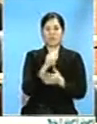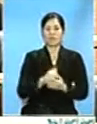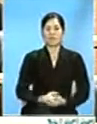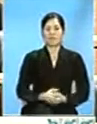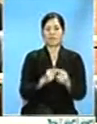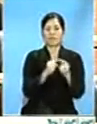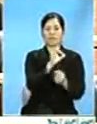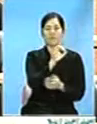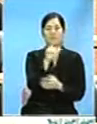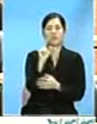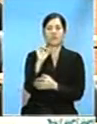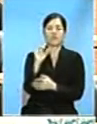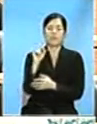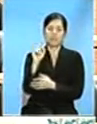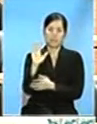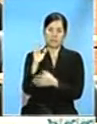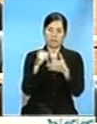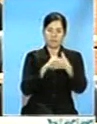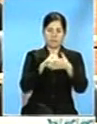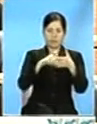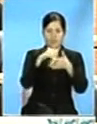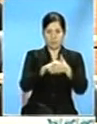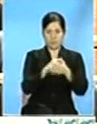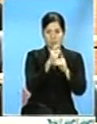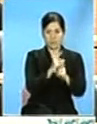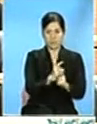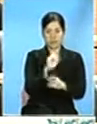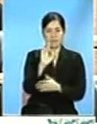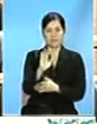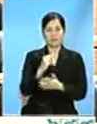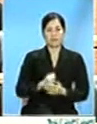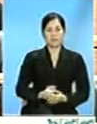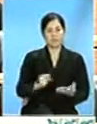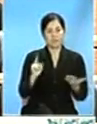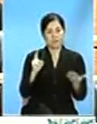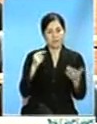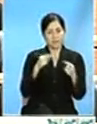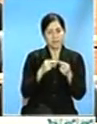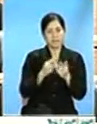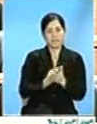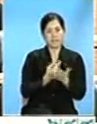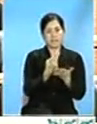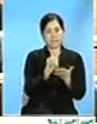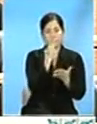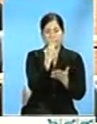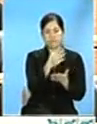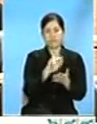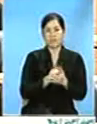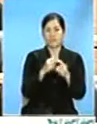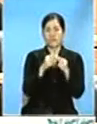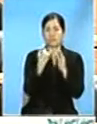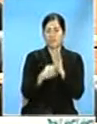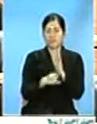125นี่ใช่ที่มาจากการบัญชีรายชื่อมองไหมครับนั่นเอาเปรียบคู่แข่งขันผิดรัฐธรรม